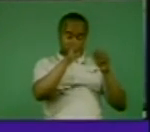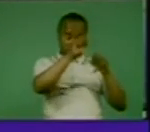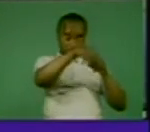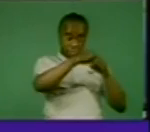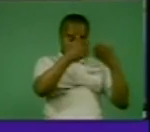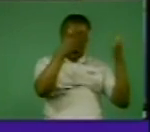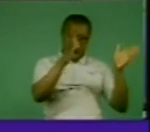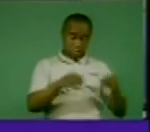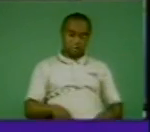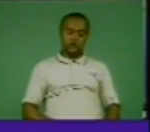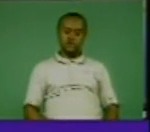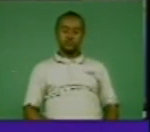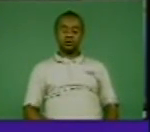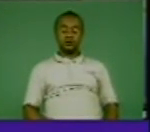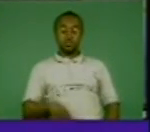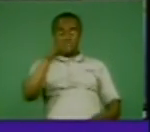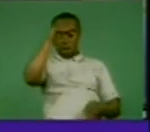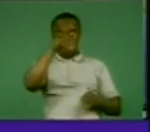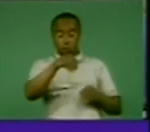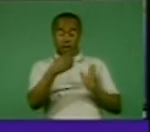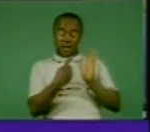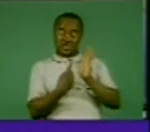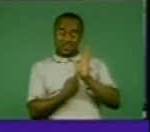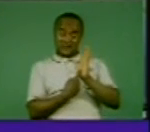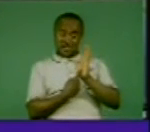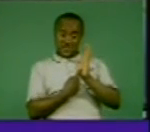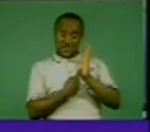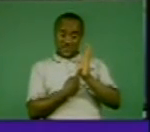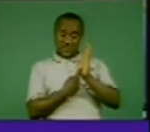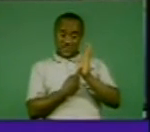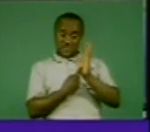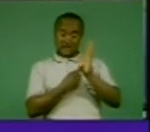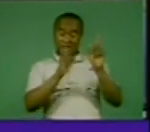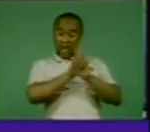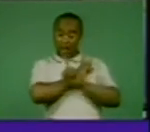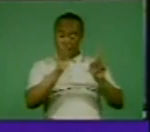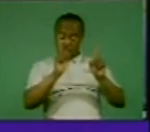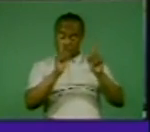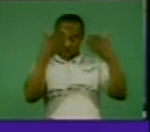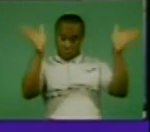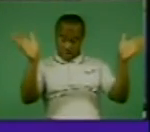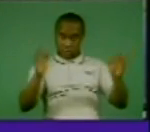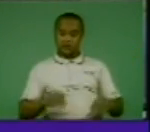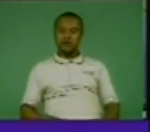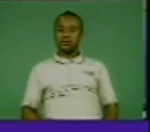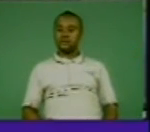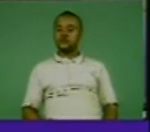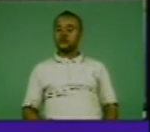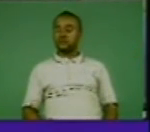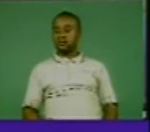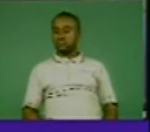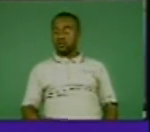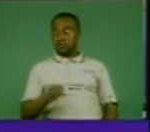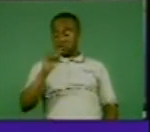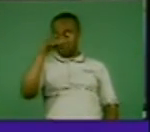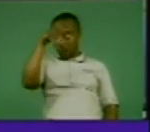kura 6 za wazi hapana, kura 39 za ndio siri, hapakuwa na kura